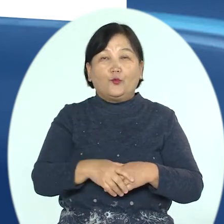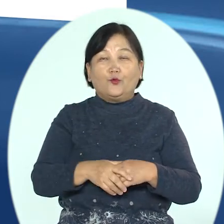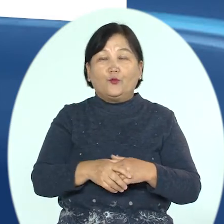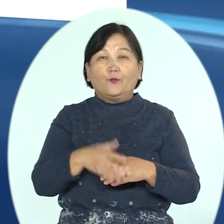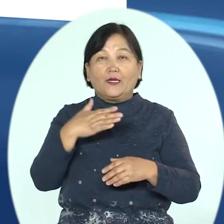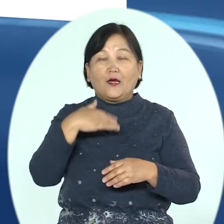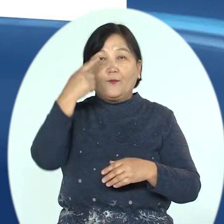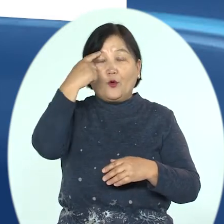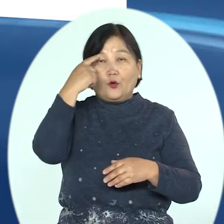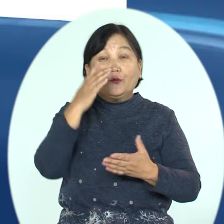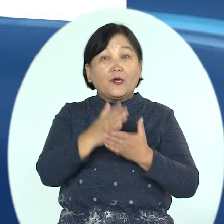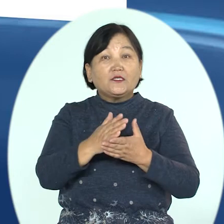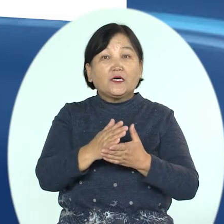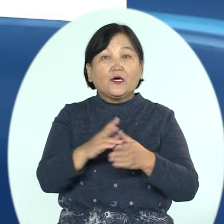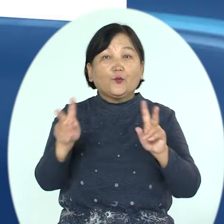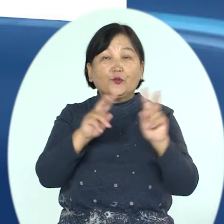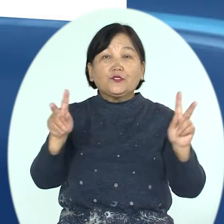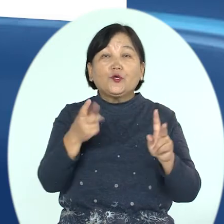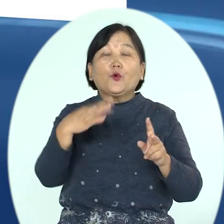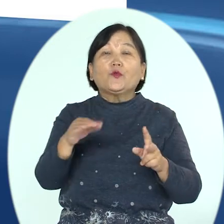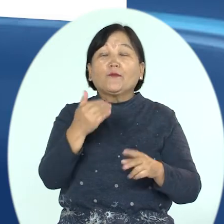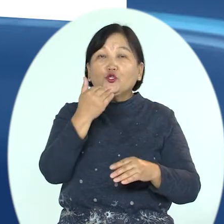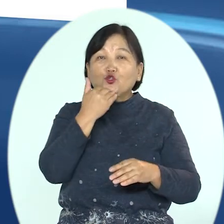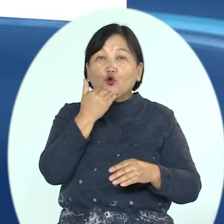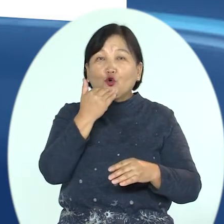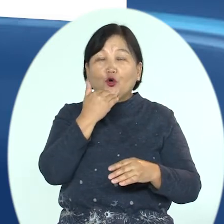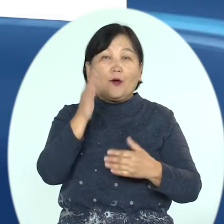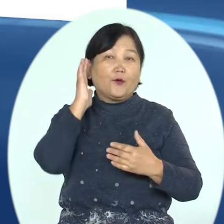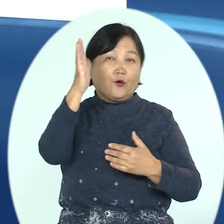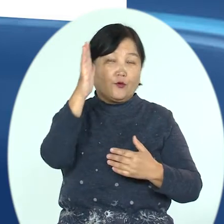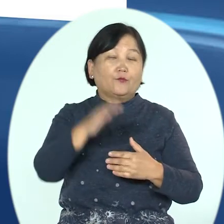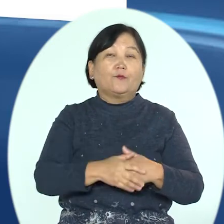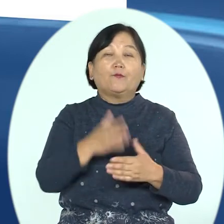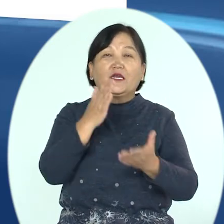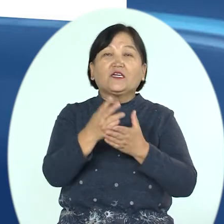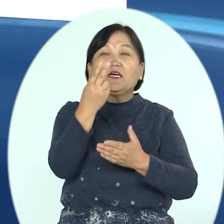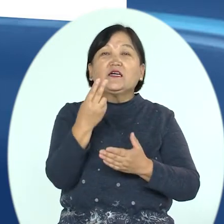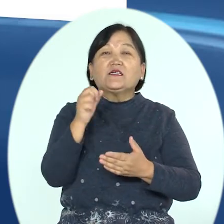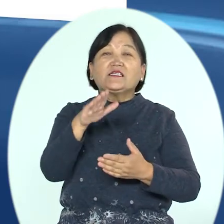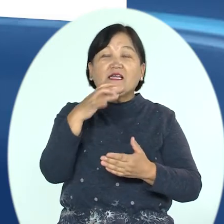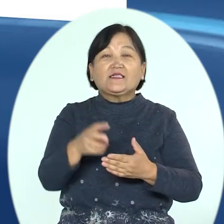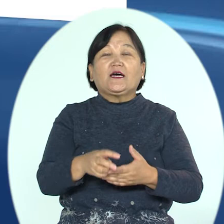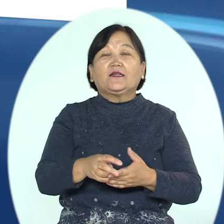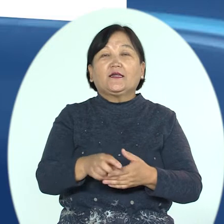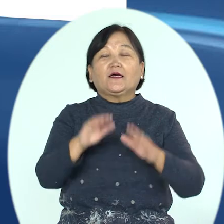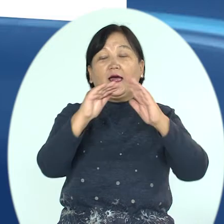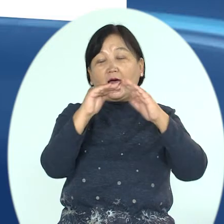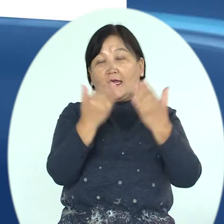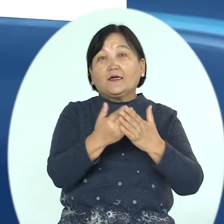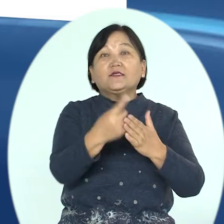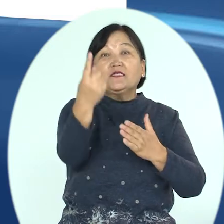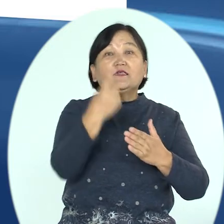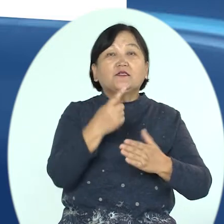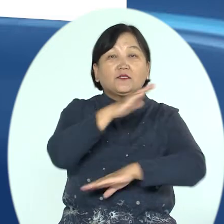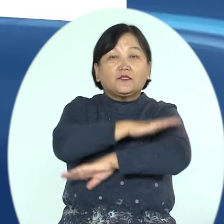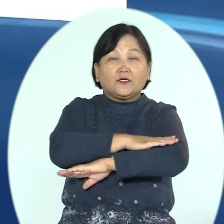онцлог залт байж байгаа. Энэ нь бол 2013 оны ерөнхийлөгчийн 42 тооцоо ажиллагаар бол